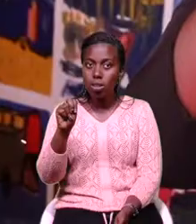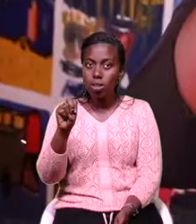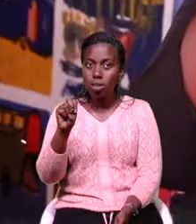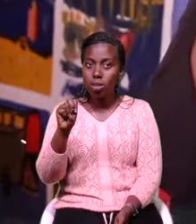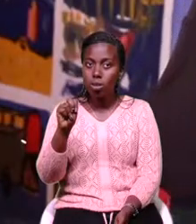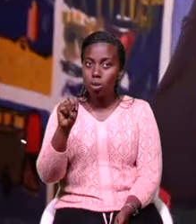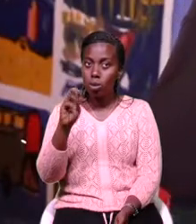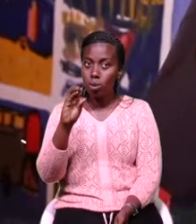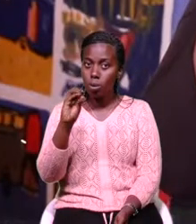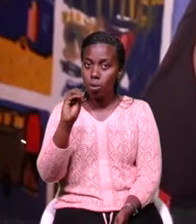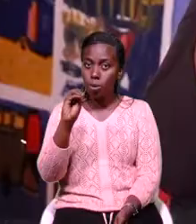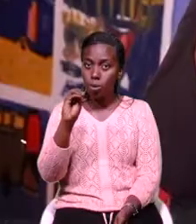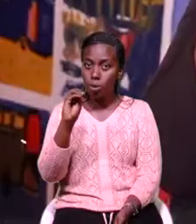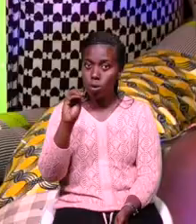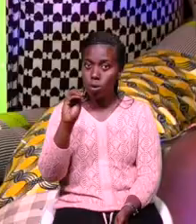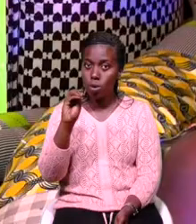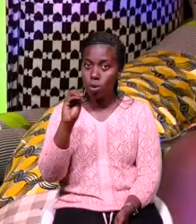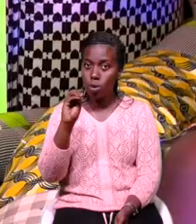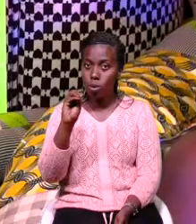O,